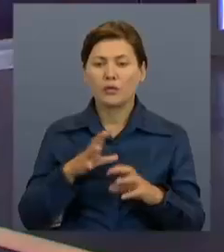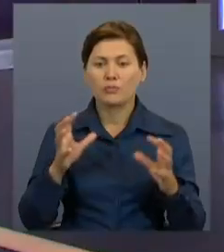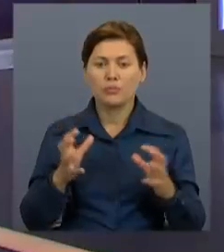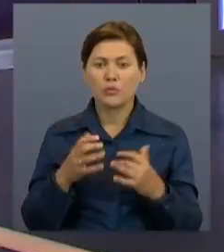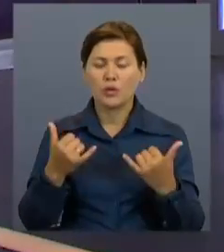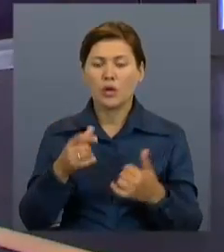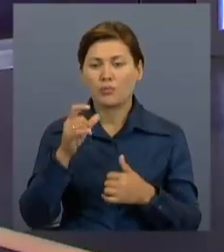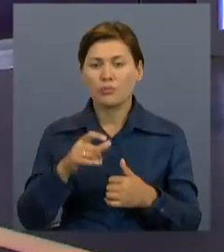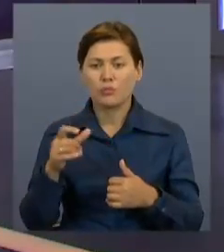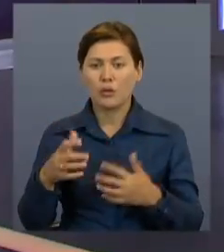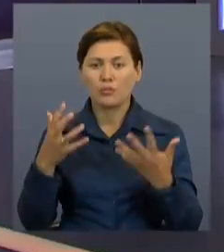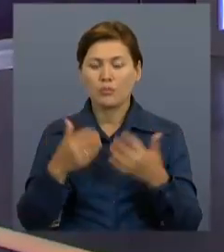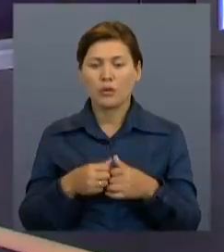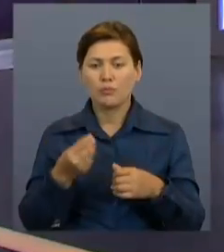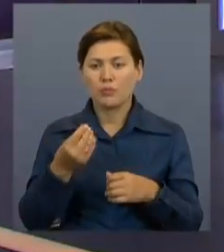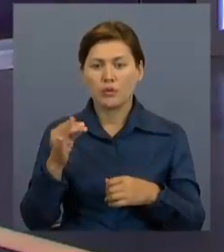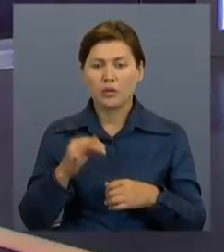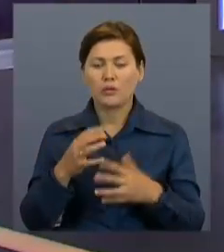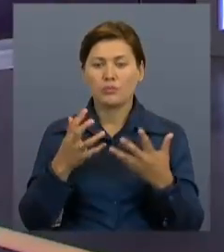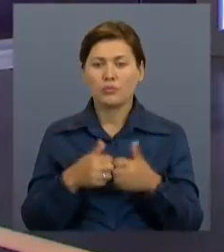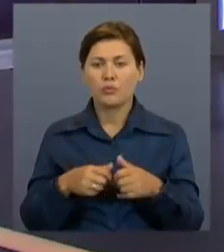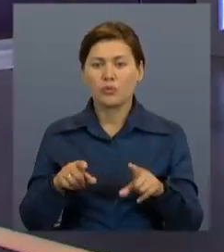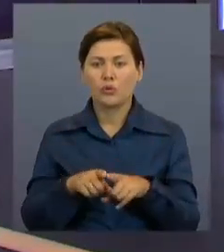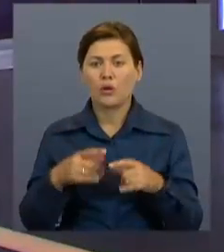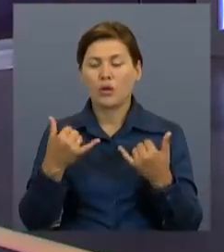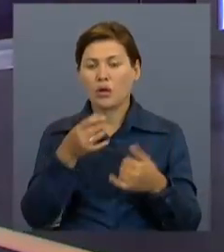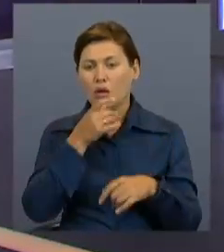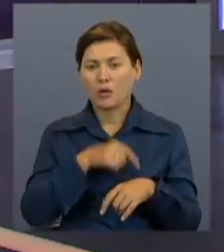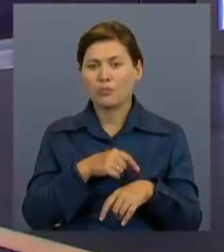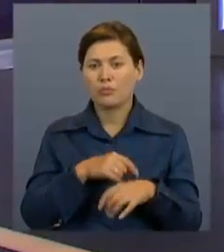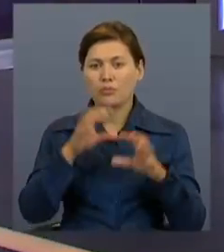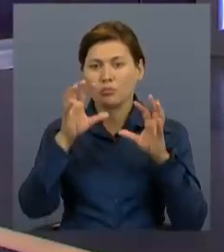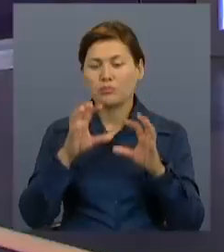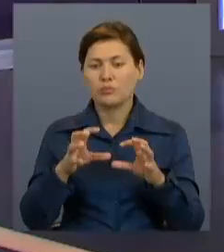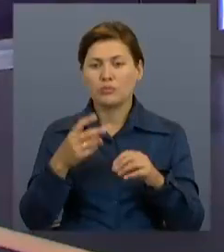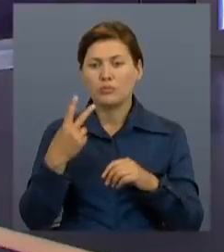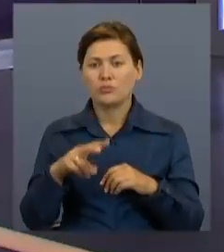сақтандырылып жатқан азаматтардың есебінен түскен қаржының есебінен қазіргі заңның аясында